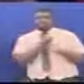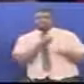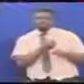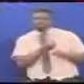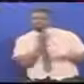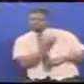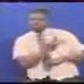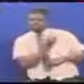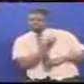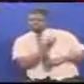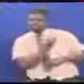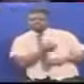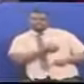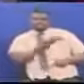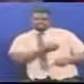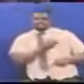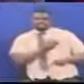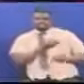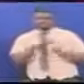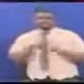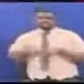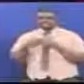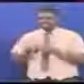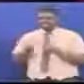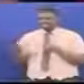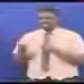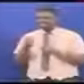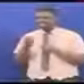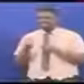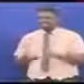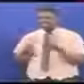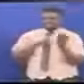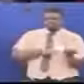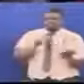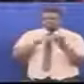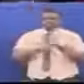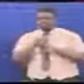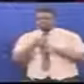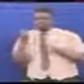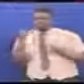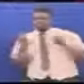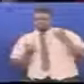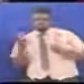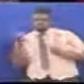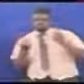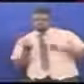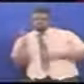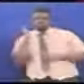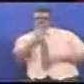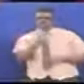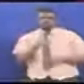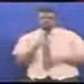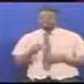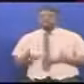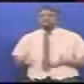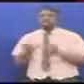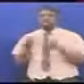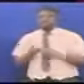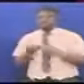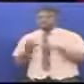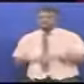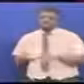mapenzi, anaweza akafa akiwa kwenye gari anasafiri, anaweza akafia hata humu ndani ya bunge